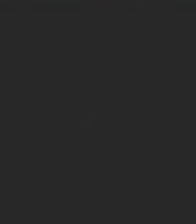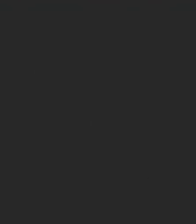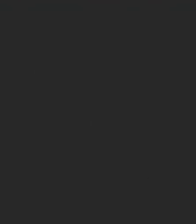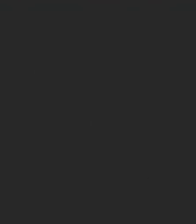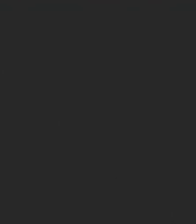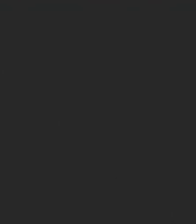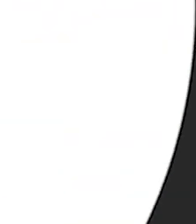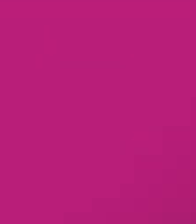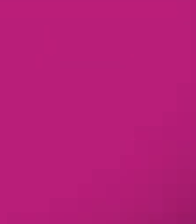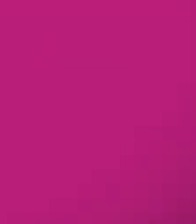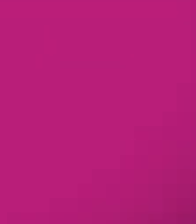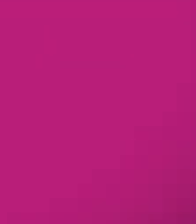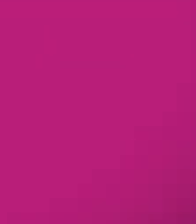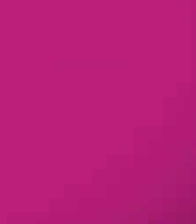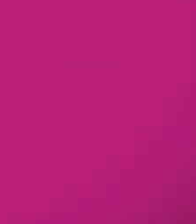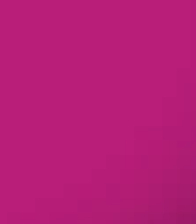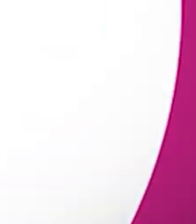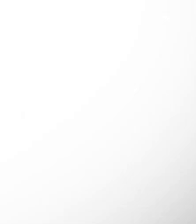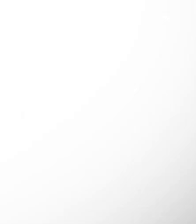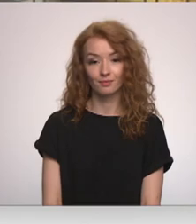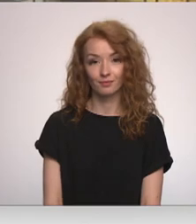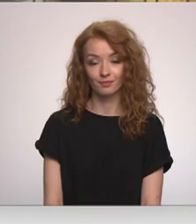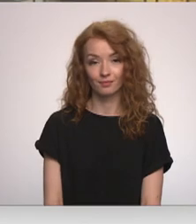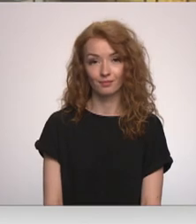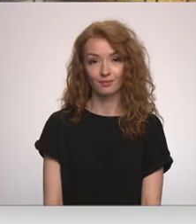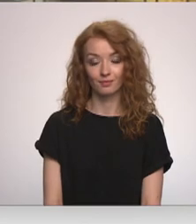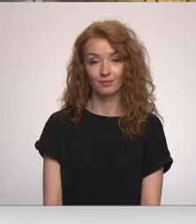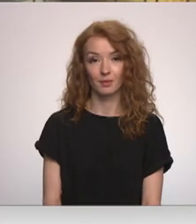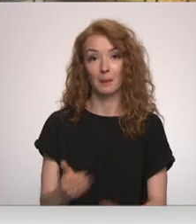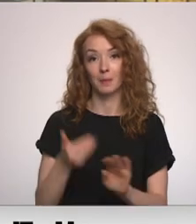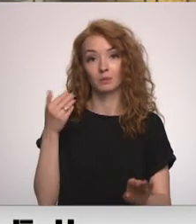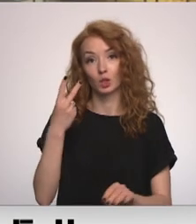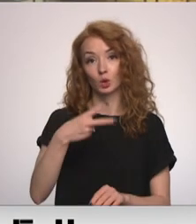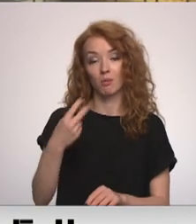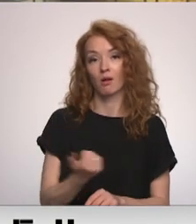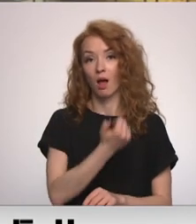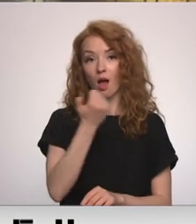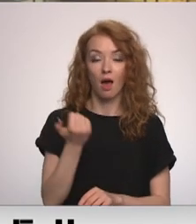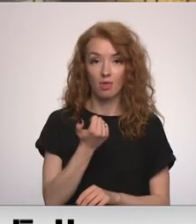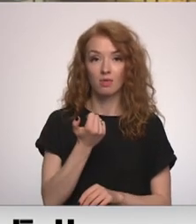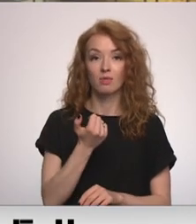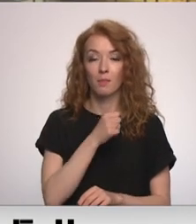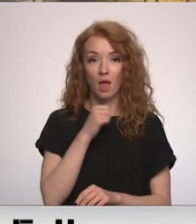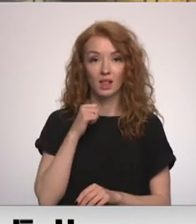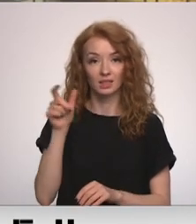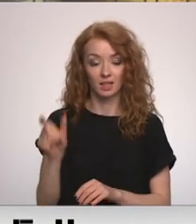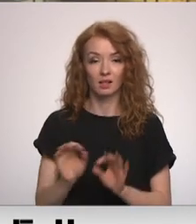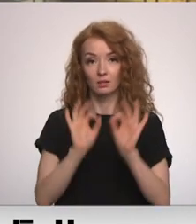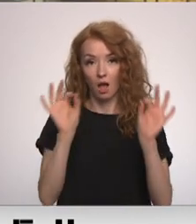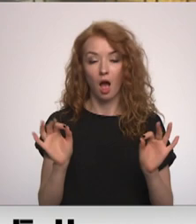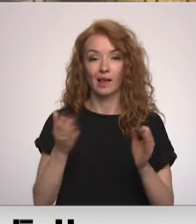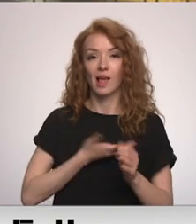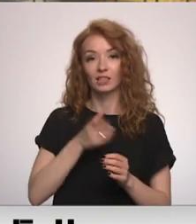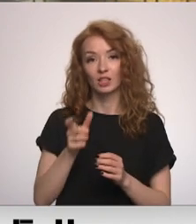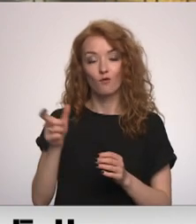Re, viss ēters ir te! Tieši pirms 20 gadiem Talsinieki aizsāka iedzīvotāju